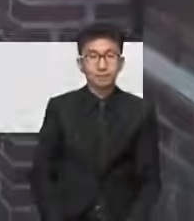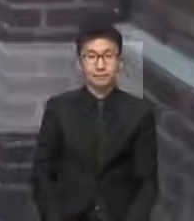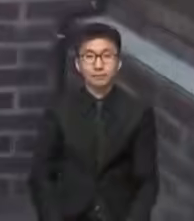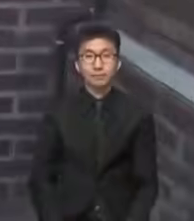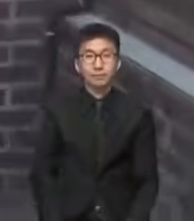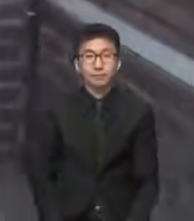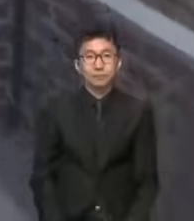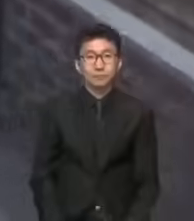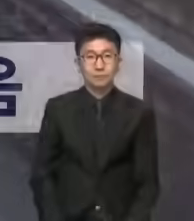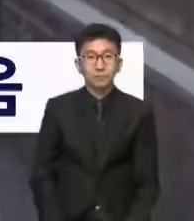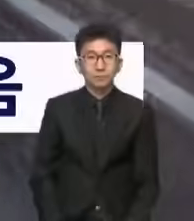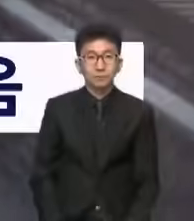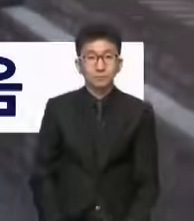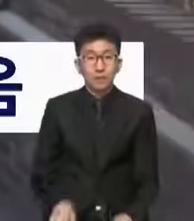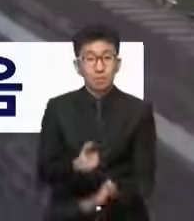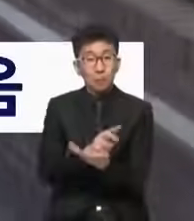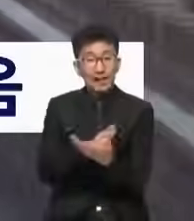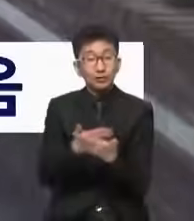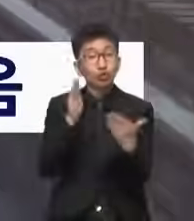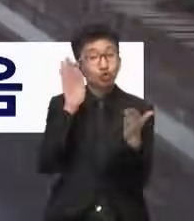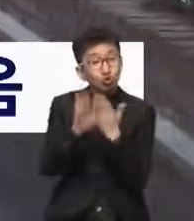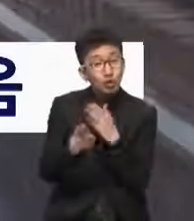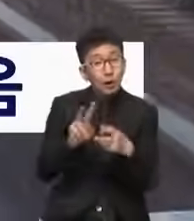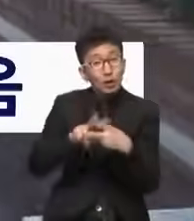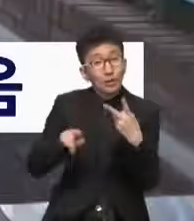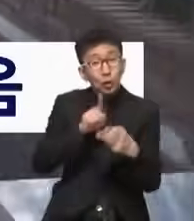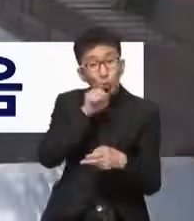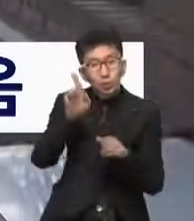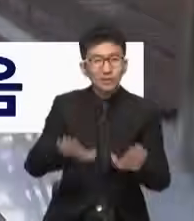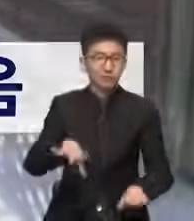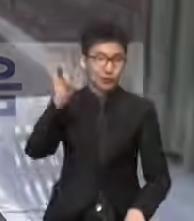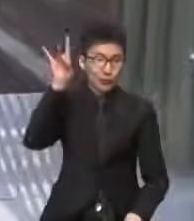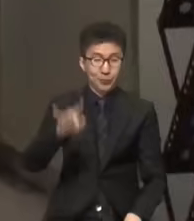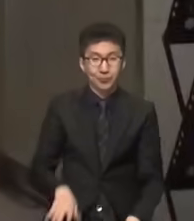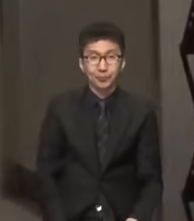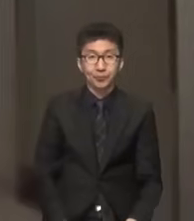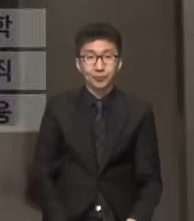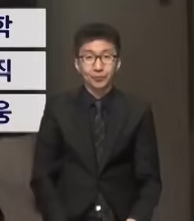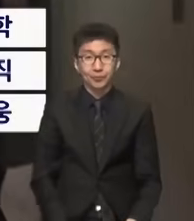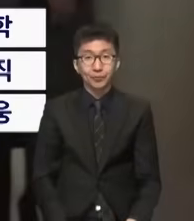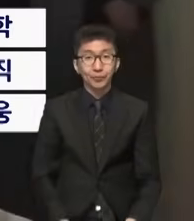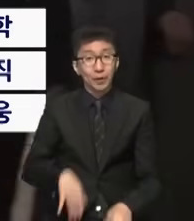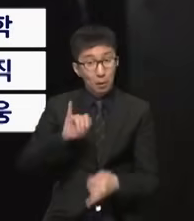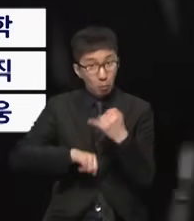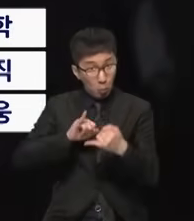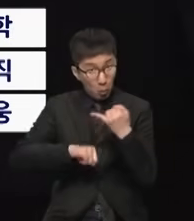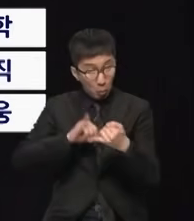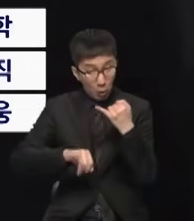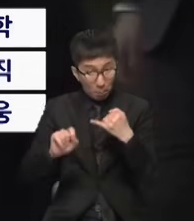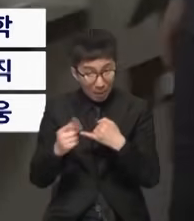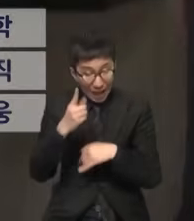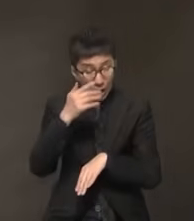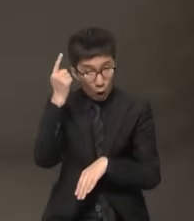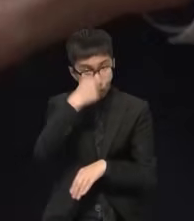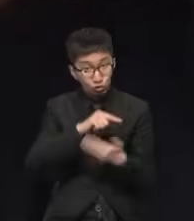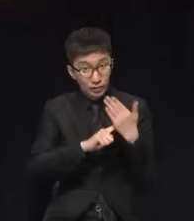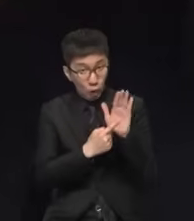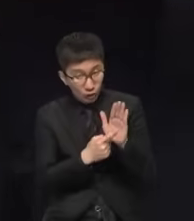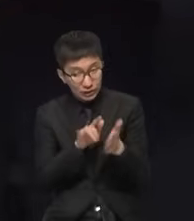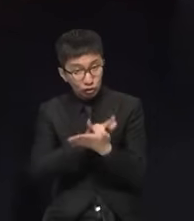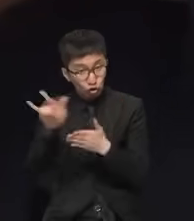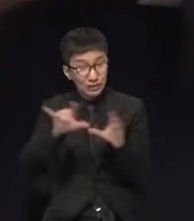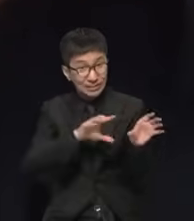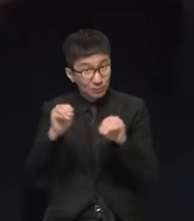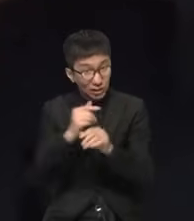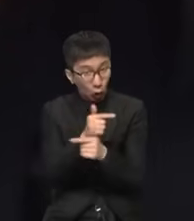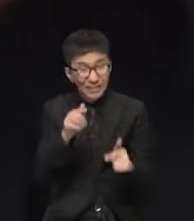높죠. 법 개정 이후 형사고소는 이번이 처음으로 그동안 양육비 미지급으로 신상 공개와 출국 금지 등은